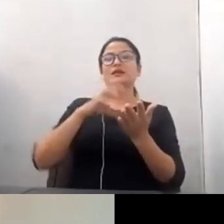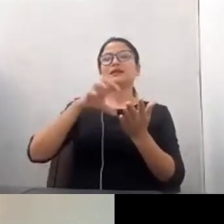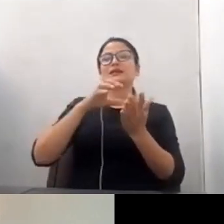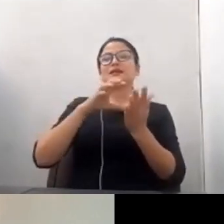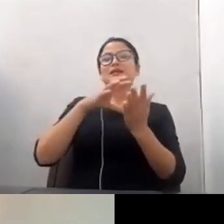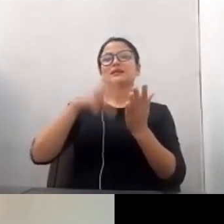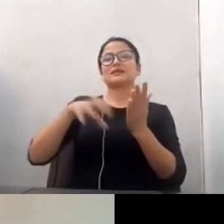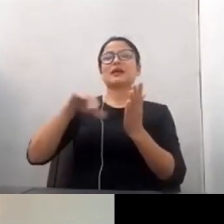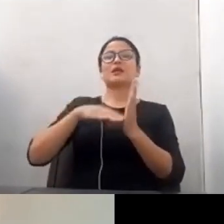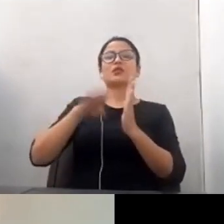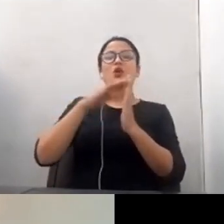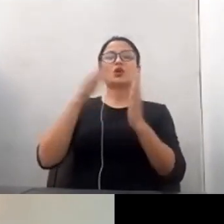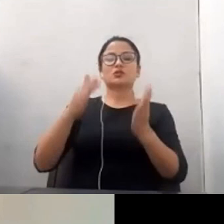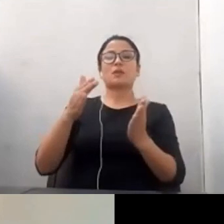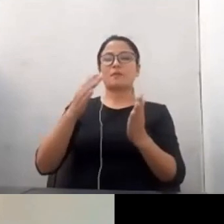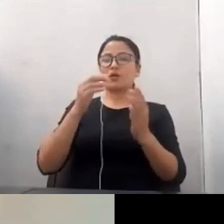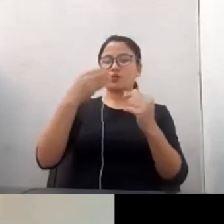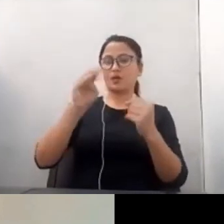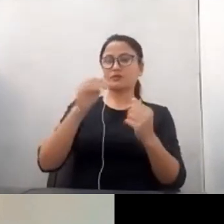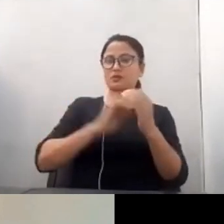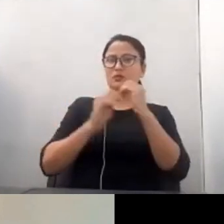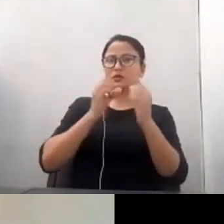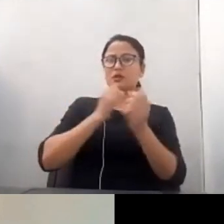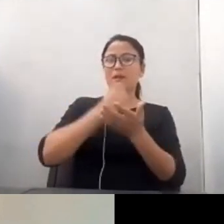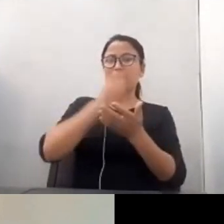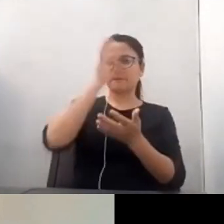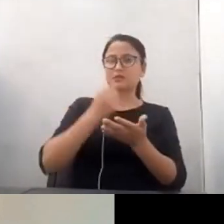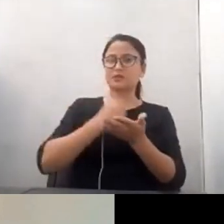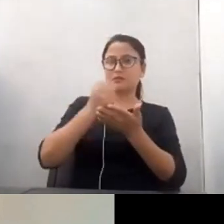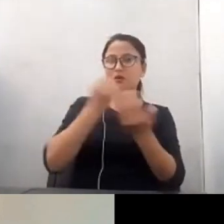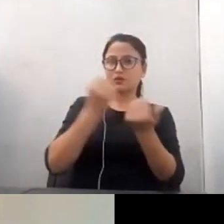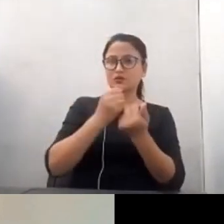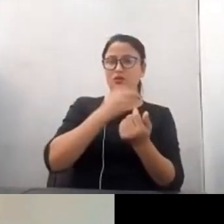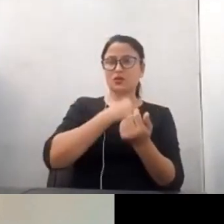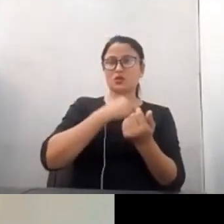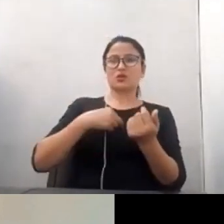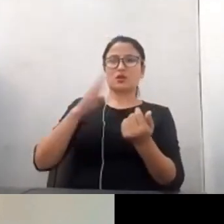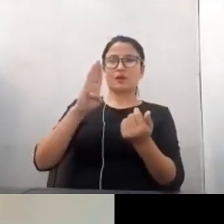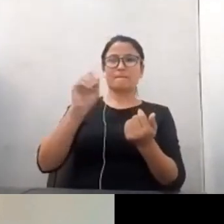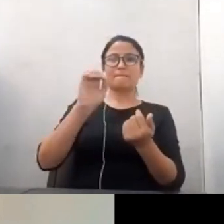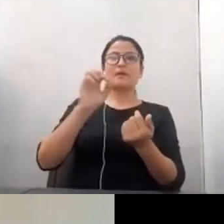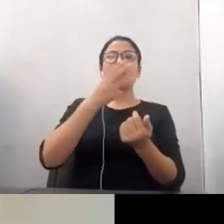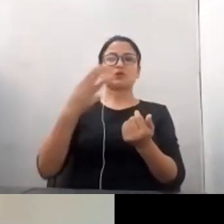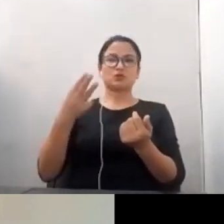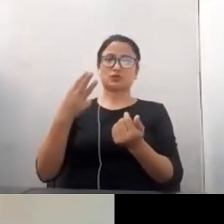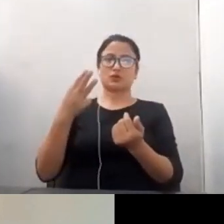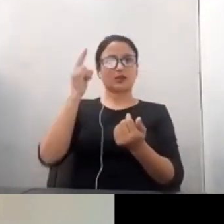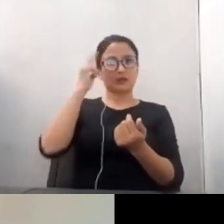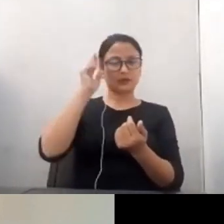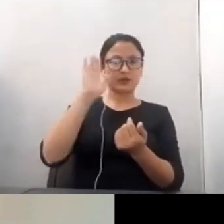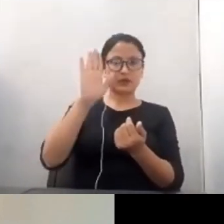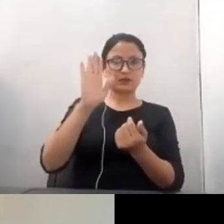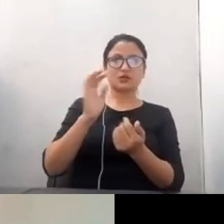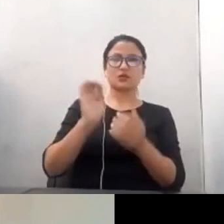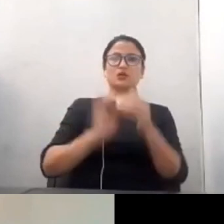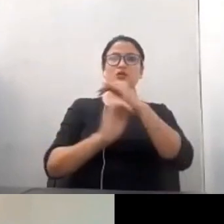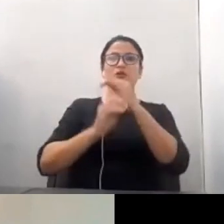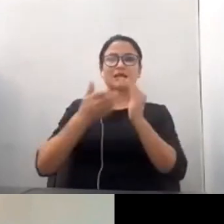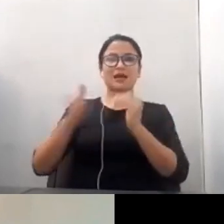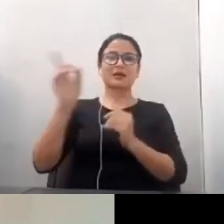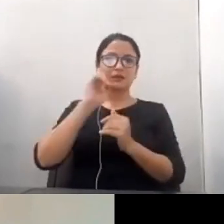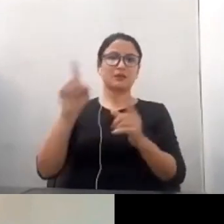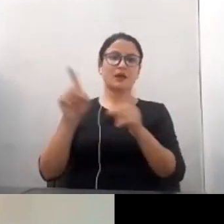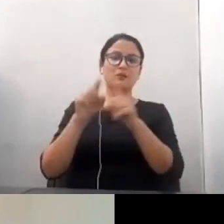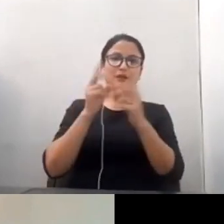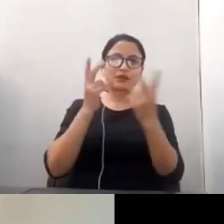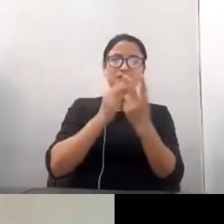पहल गरेको थियो। यो चाहिँ मैले भनेर नपरेन, डाक्टर बासु सरलाई फिल हुने गरी उहाँलाई थाहा छ र समितिले आगामी दिनमा पनि यस्ता